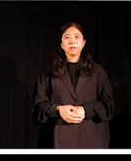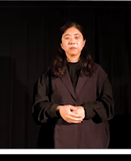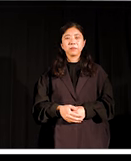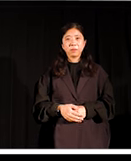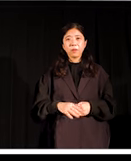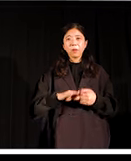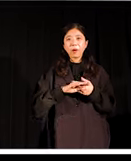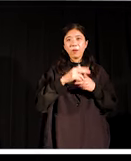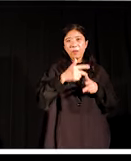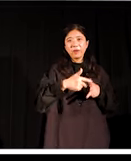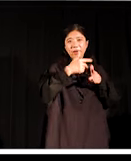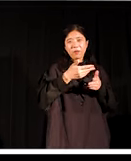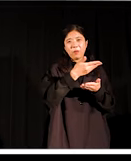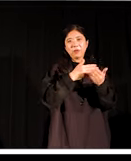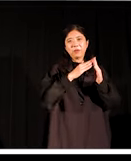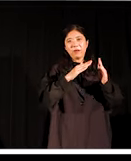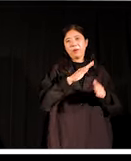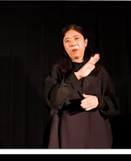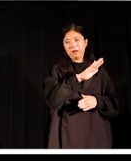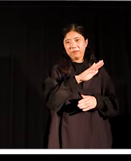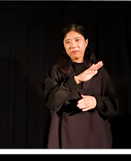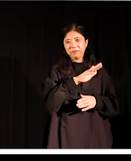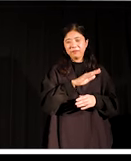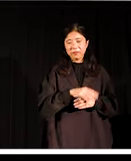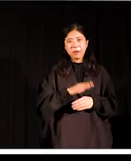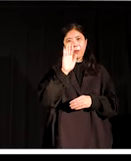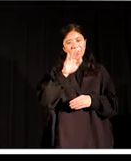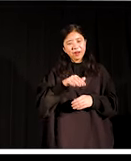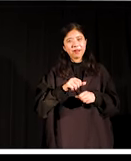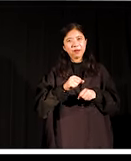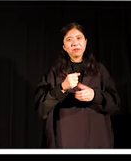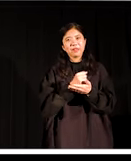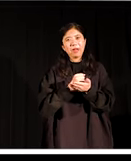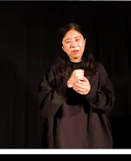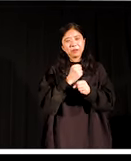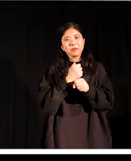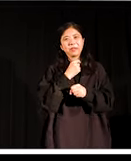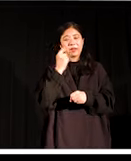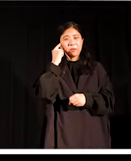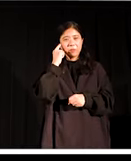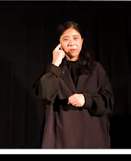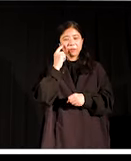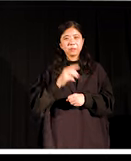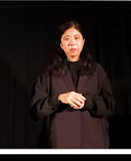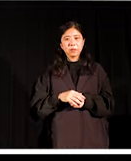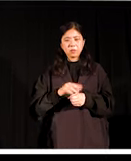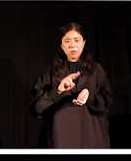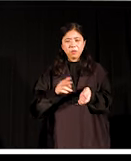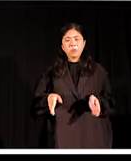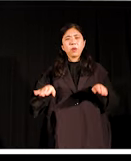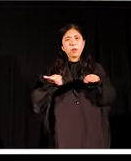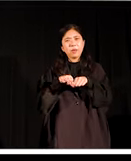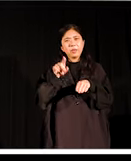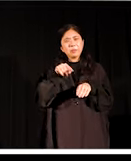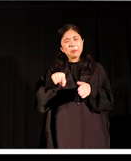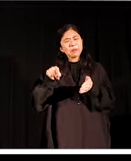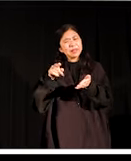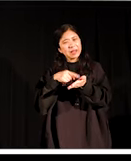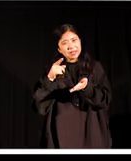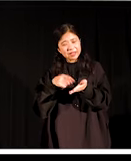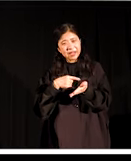ラインのあの交流会ですとか実践の機会っていうのを今後も作っていきたいと思っていますただまだあの党員人手が足りないだとか設備もやっぱ不